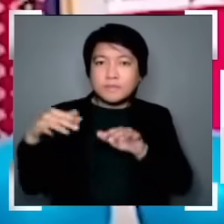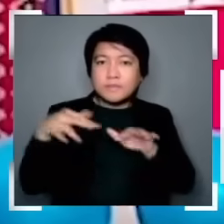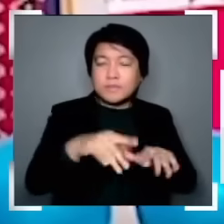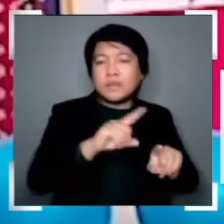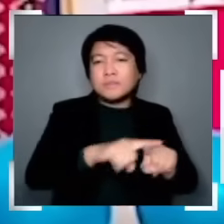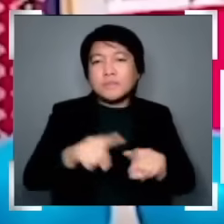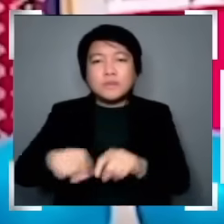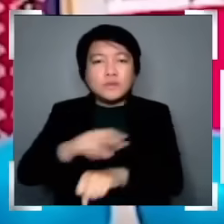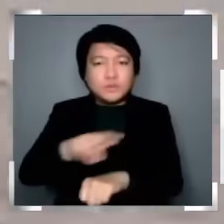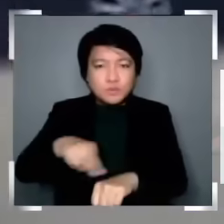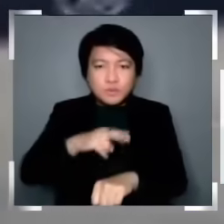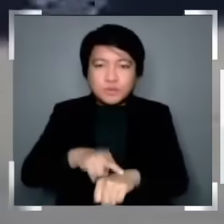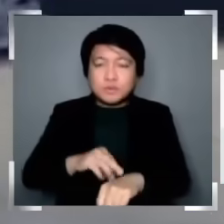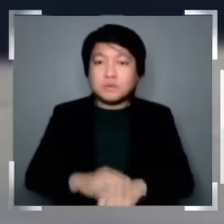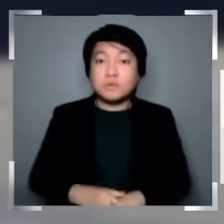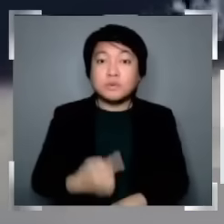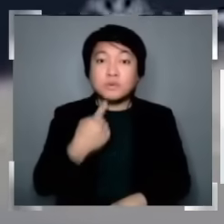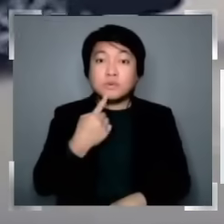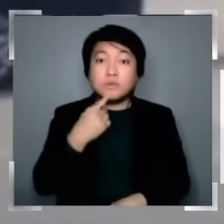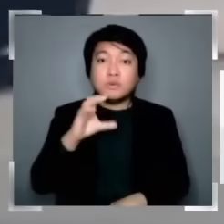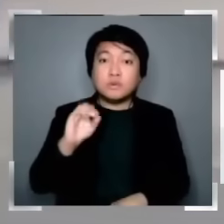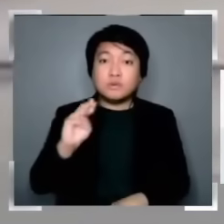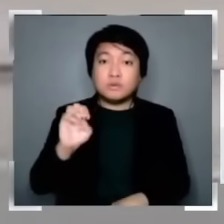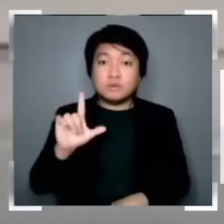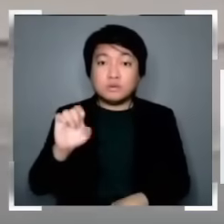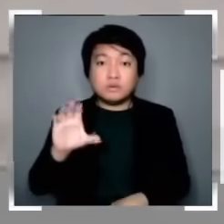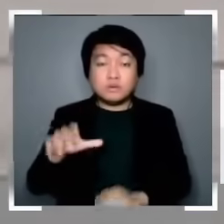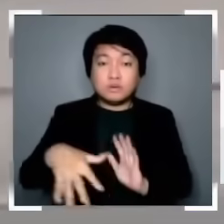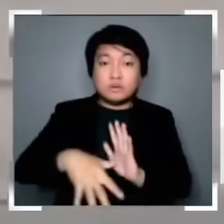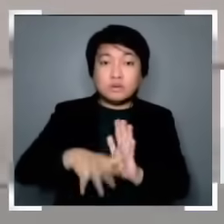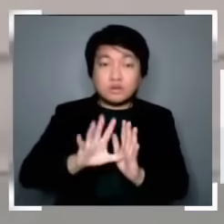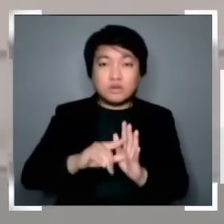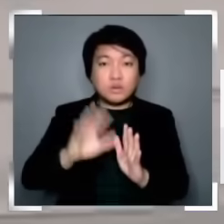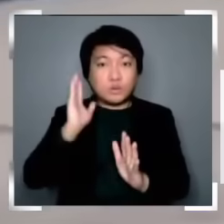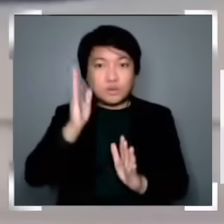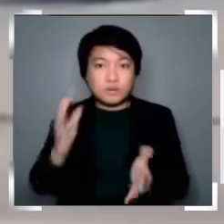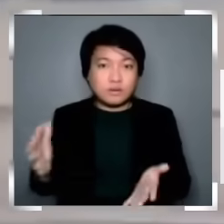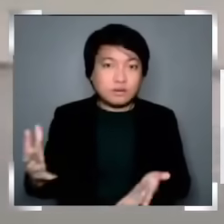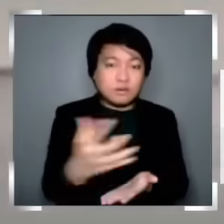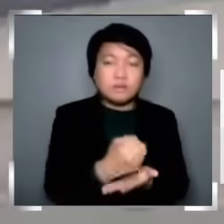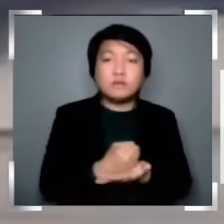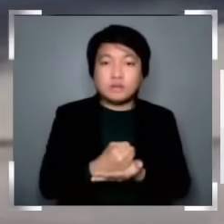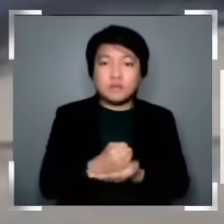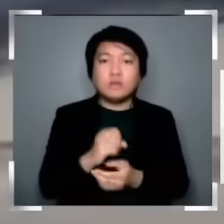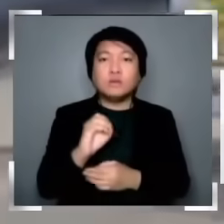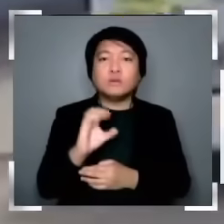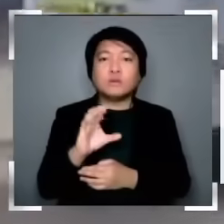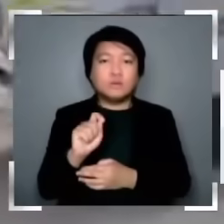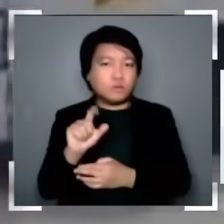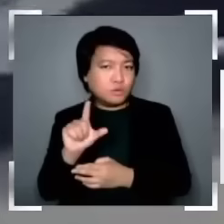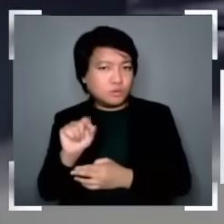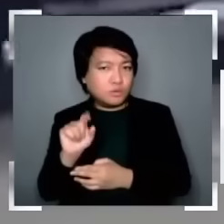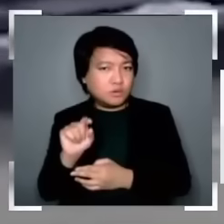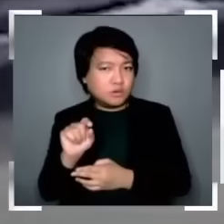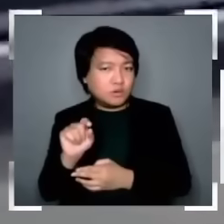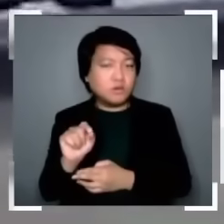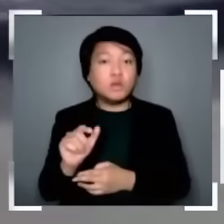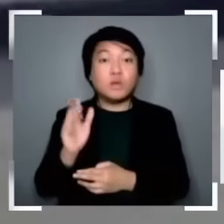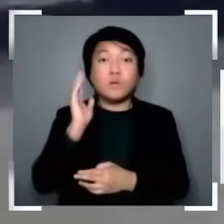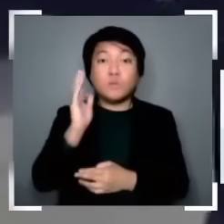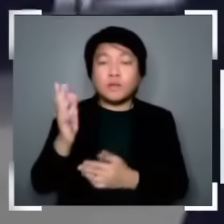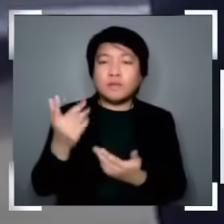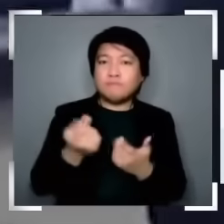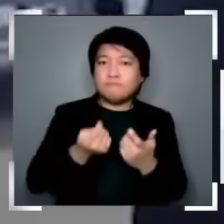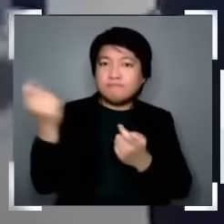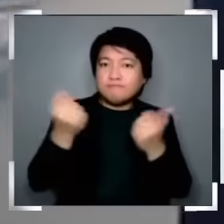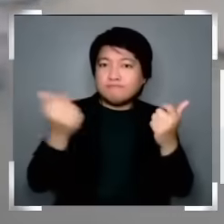sa COMELEC, target nilang makumpleto ang delivery sa October 20. Sa October 20 rin, magsasagawa ang COMELEC ng Oplan Baklas na